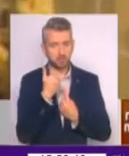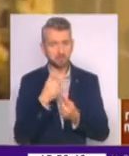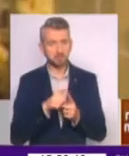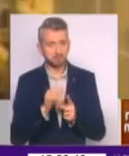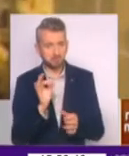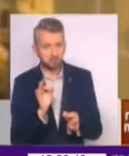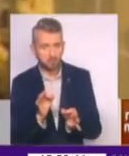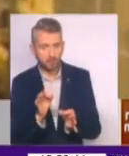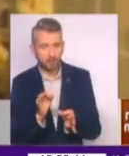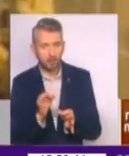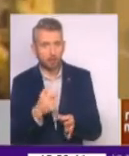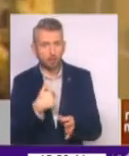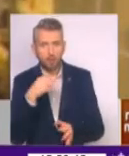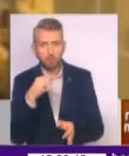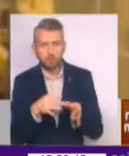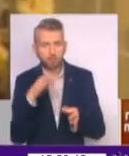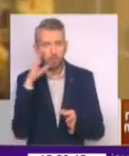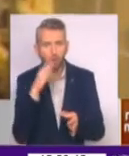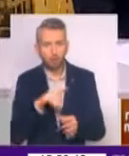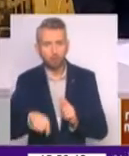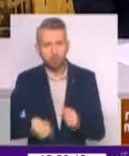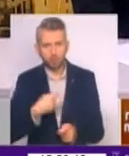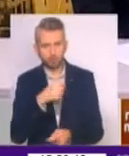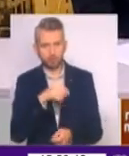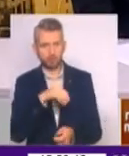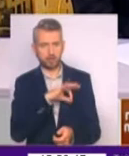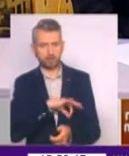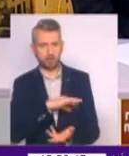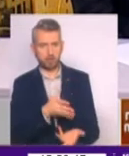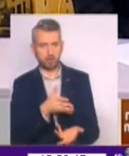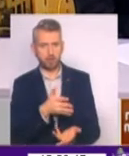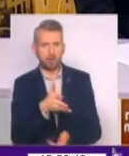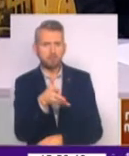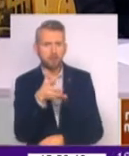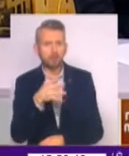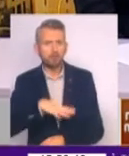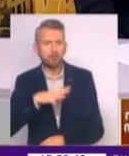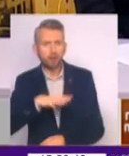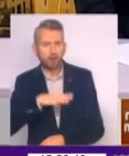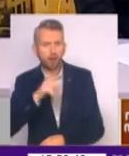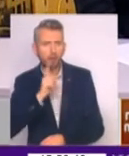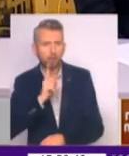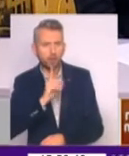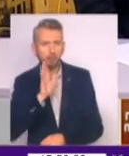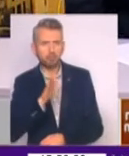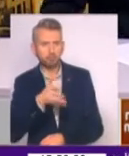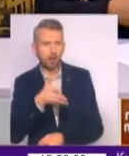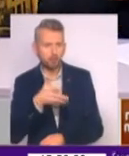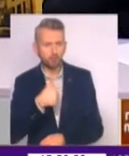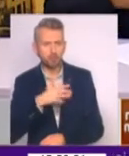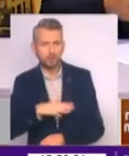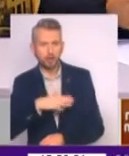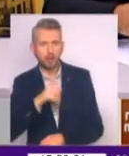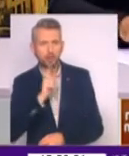ресурс, так, марно витрачаємо. Бо ми стоїмо і 5 хвилин чекаємо, поки вона хоча б до 28 градусів. Угу. Тобто,